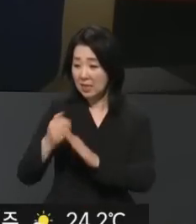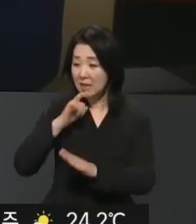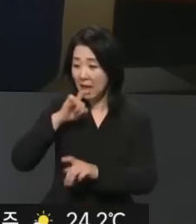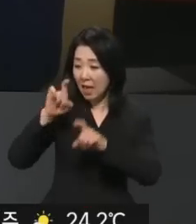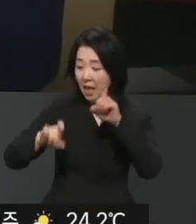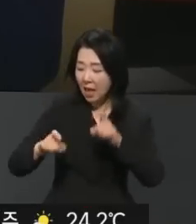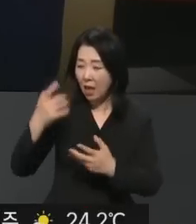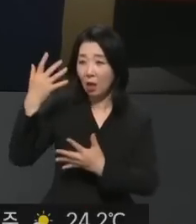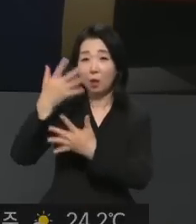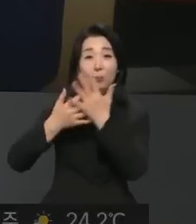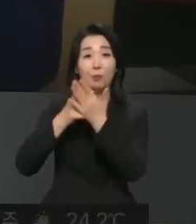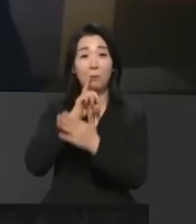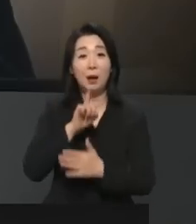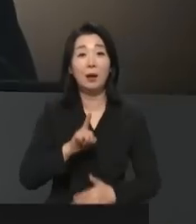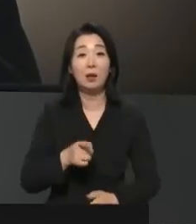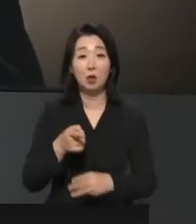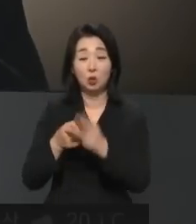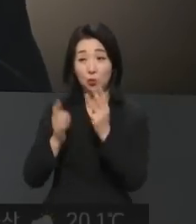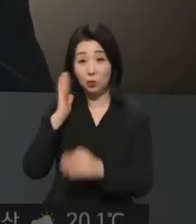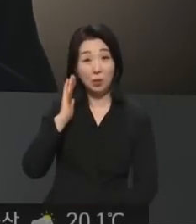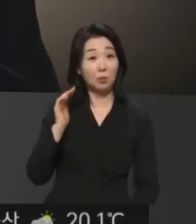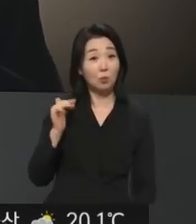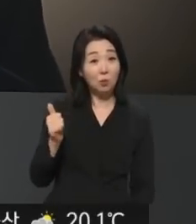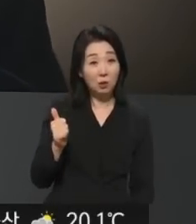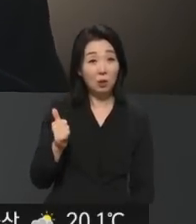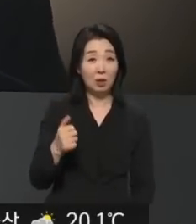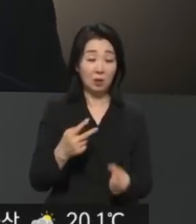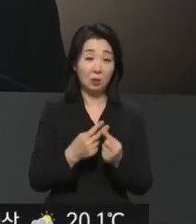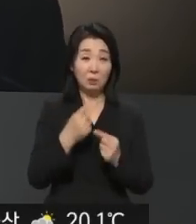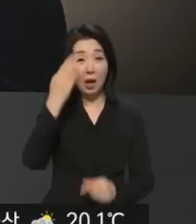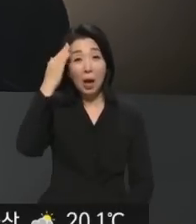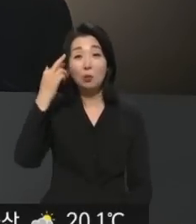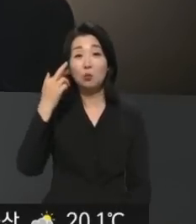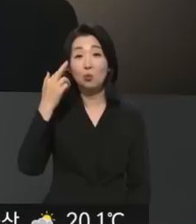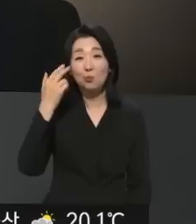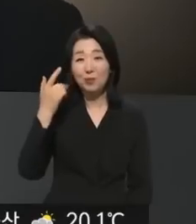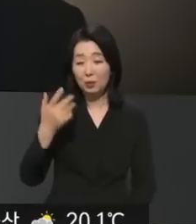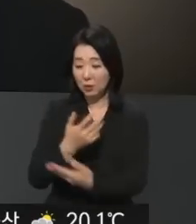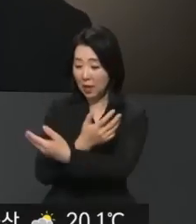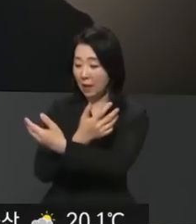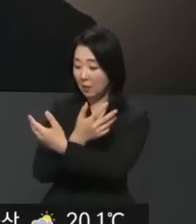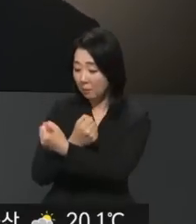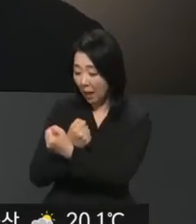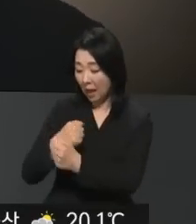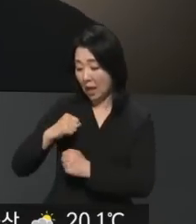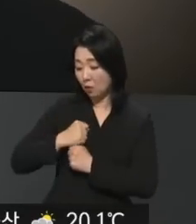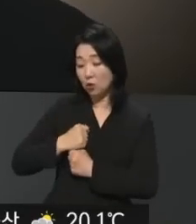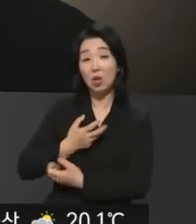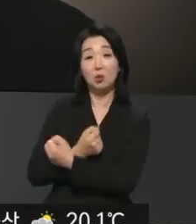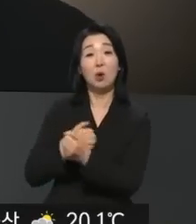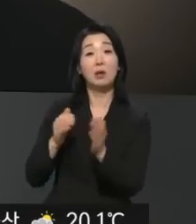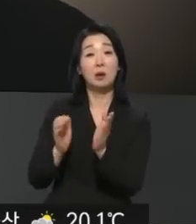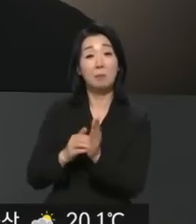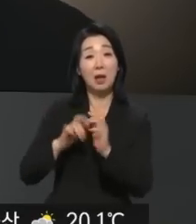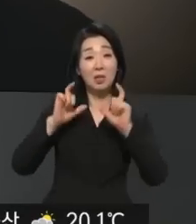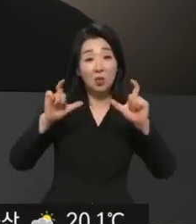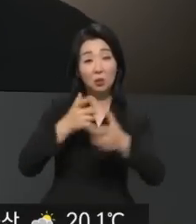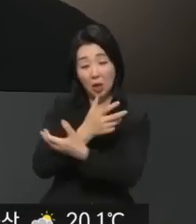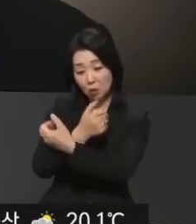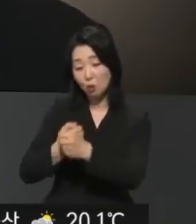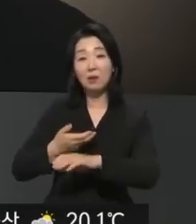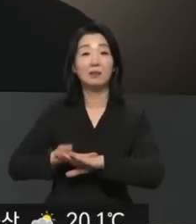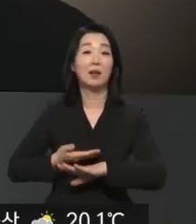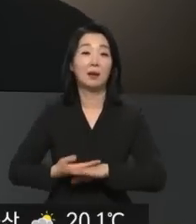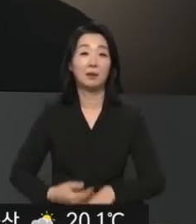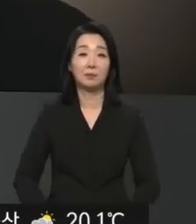않느냐 이런 지적이 나옵니다. 윤 대통령은 제2의 한미 상호 방위 조약이라고까지 했지만 선언과 조약은 엄연히